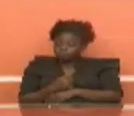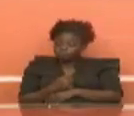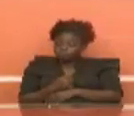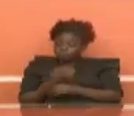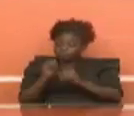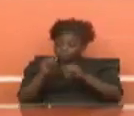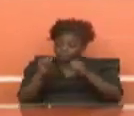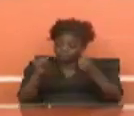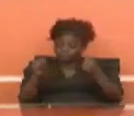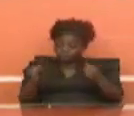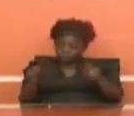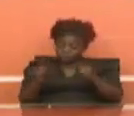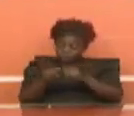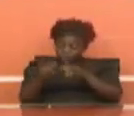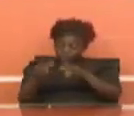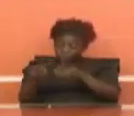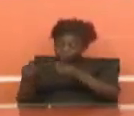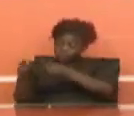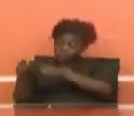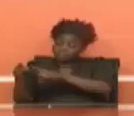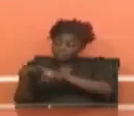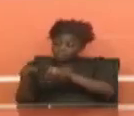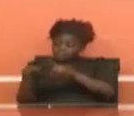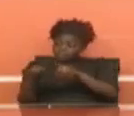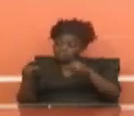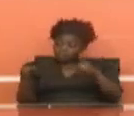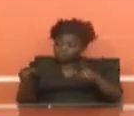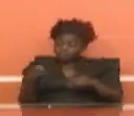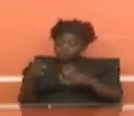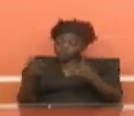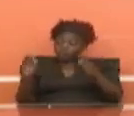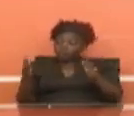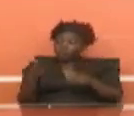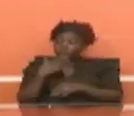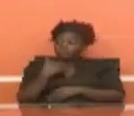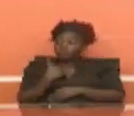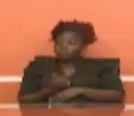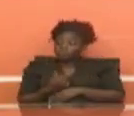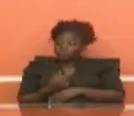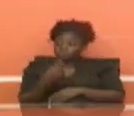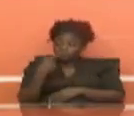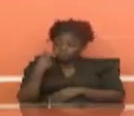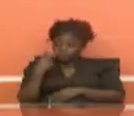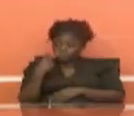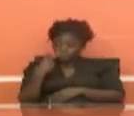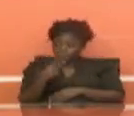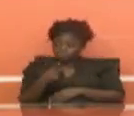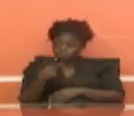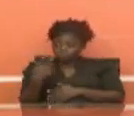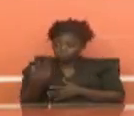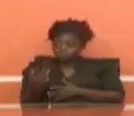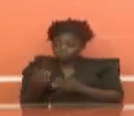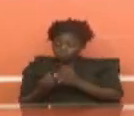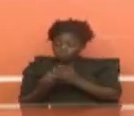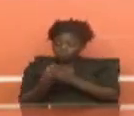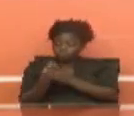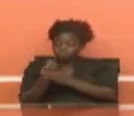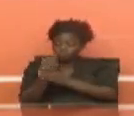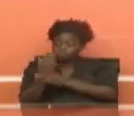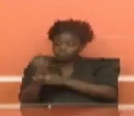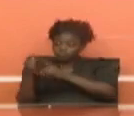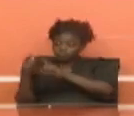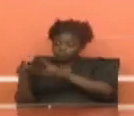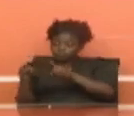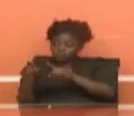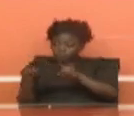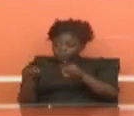Bisobola okuba eby'ekika ekimu oba ebiwerako nga bw'oba osiimye. Ojja kulaba nga wano tugenda kuteekako ekimera kya njawulo ne wano